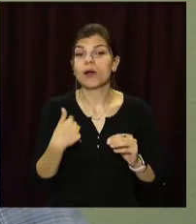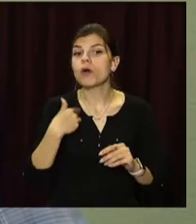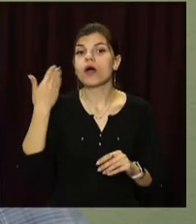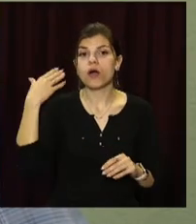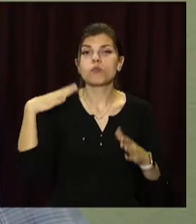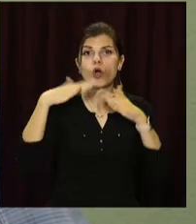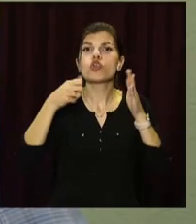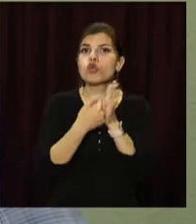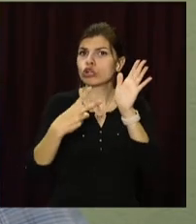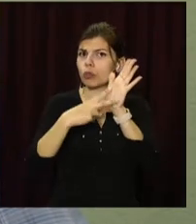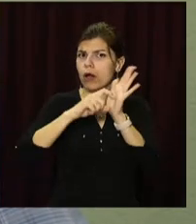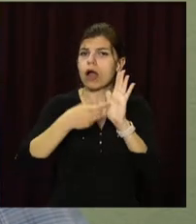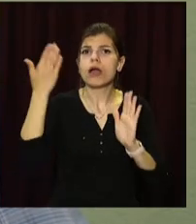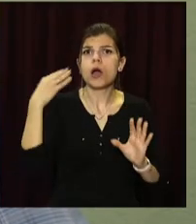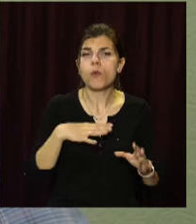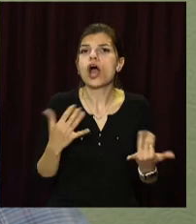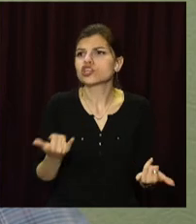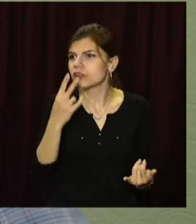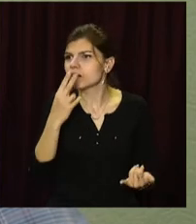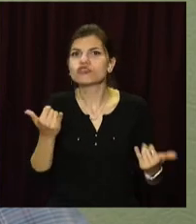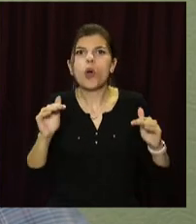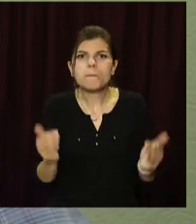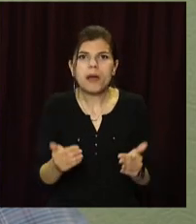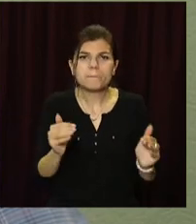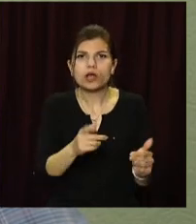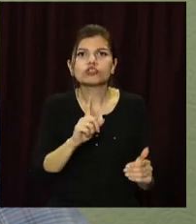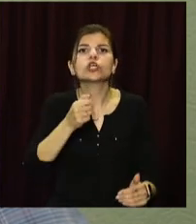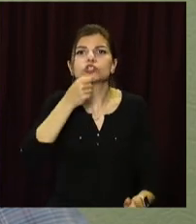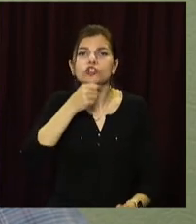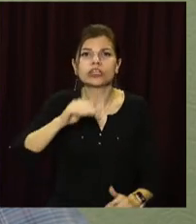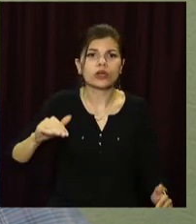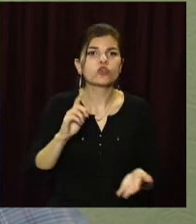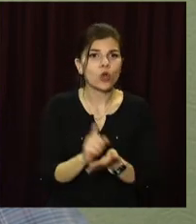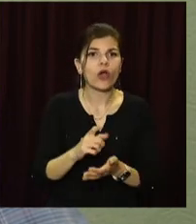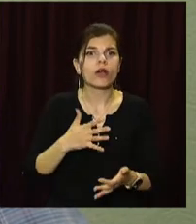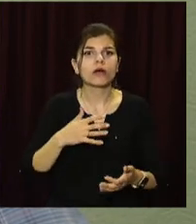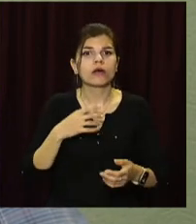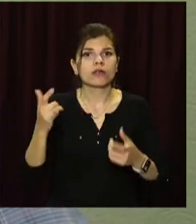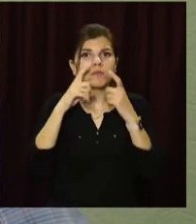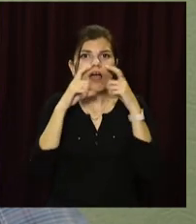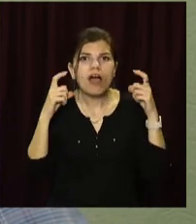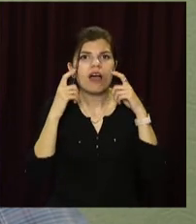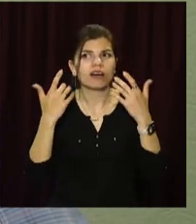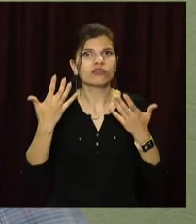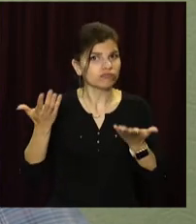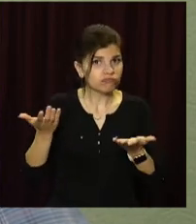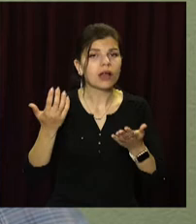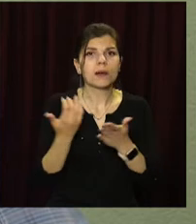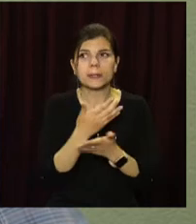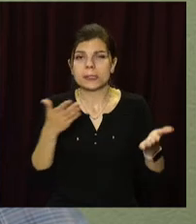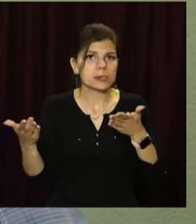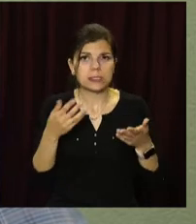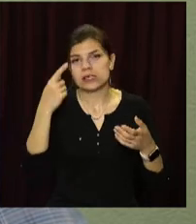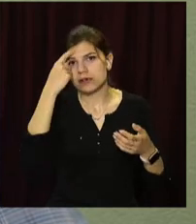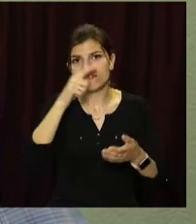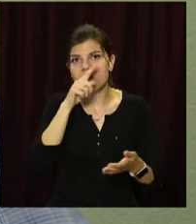дітей до 7 класу, але зараз, враховуючи ті обмеження, що діти старшої школи повинні дотримуватись масочного режиму, то постає